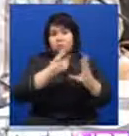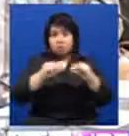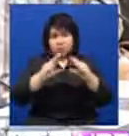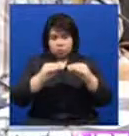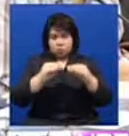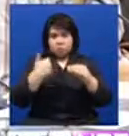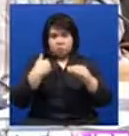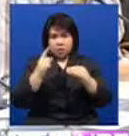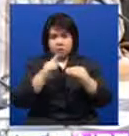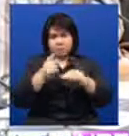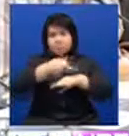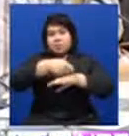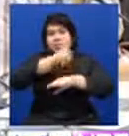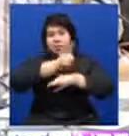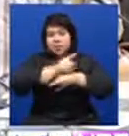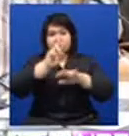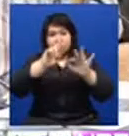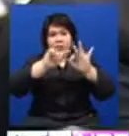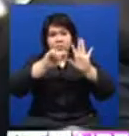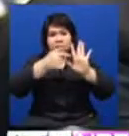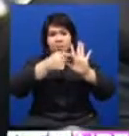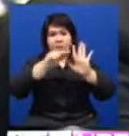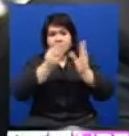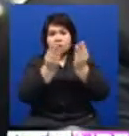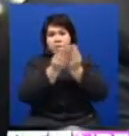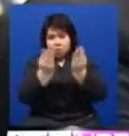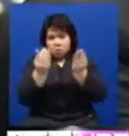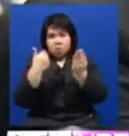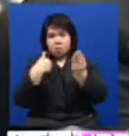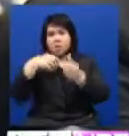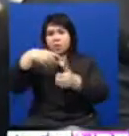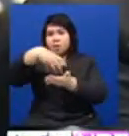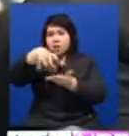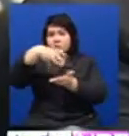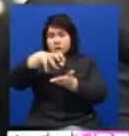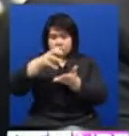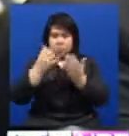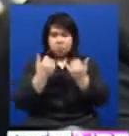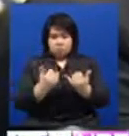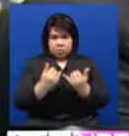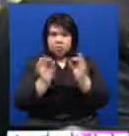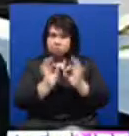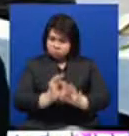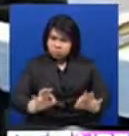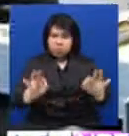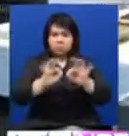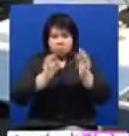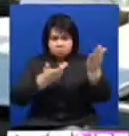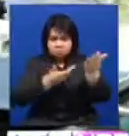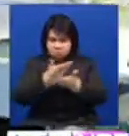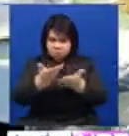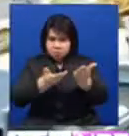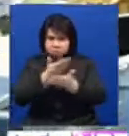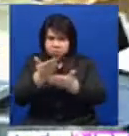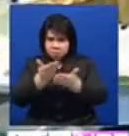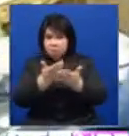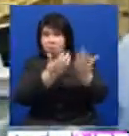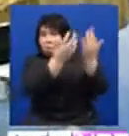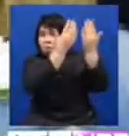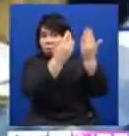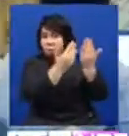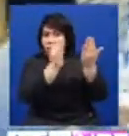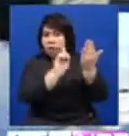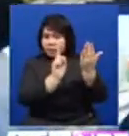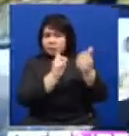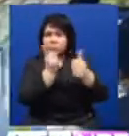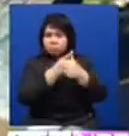วรรณโนประธานกรรมาธิการยกร่างรัฐธรรมนูญแจ้งต่อที่ประชุมว่าในวันนี้จะต้องหาข้อยุติในประเด็นที่แขวนไว้อาทิการ